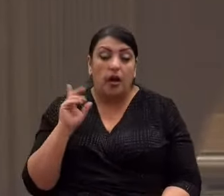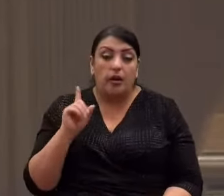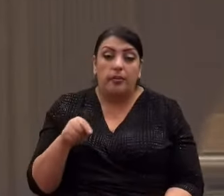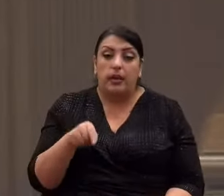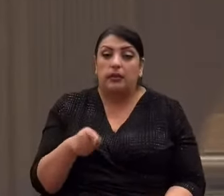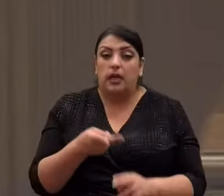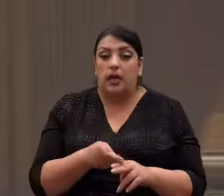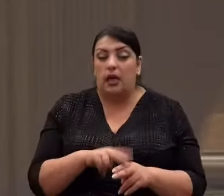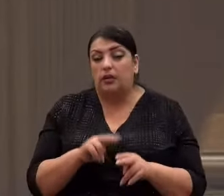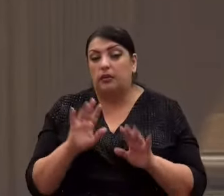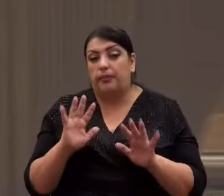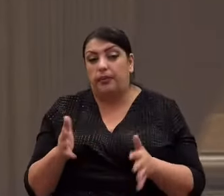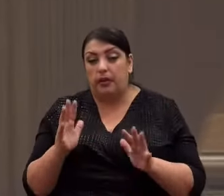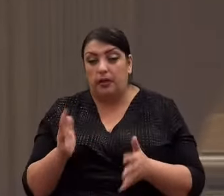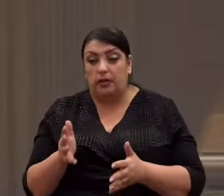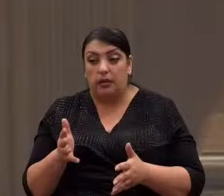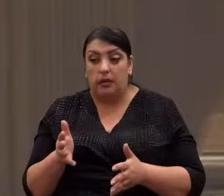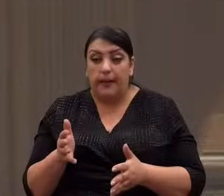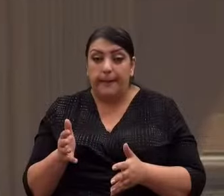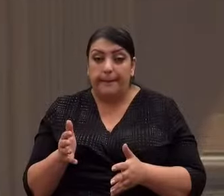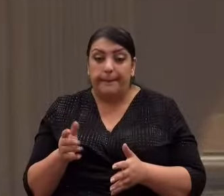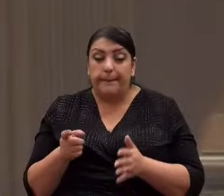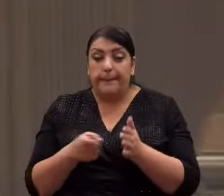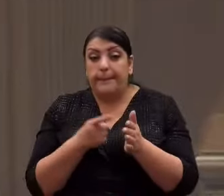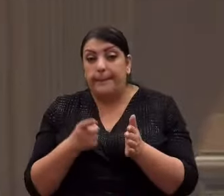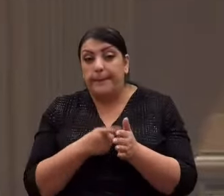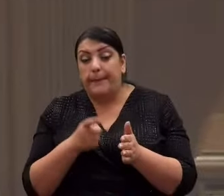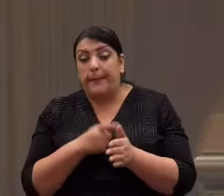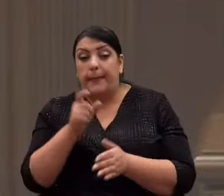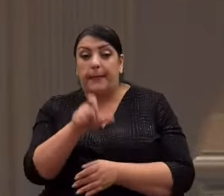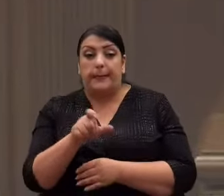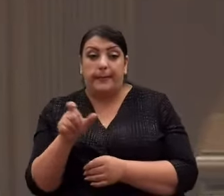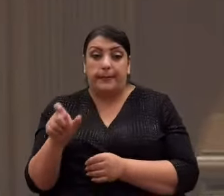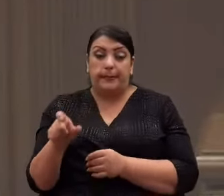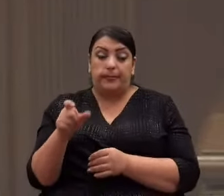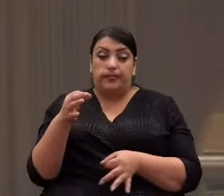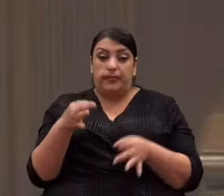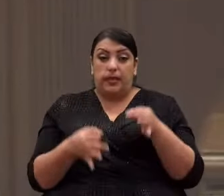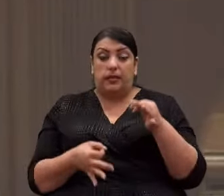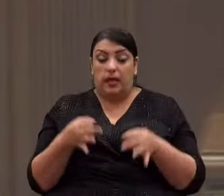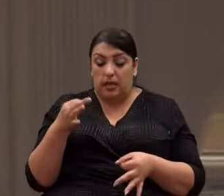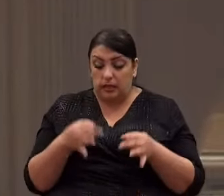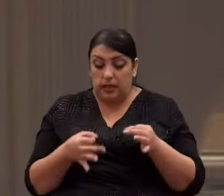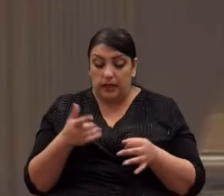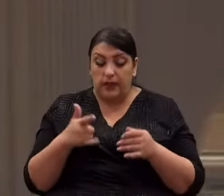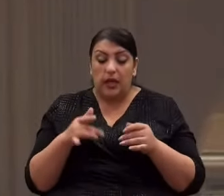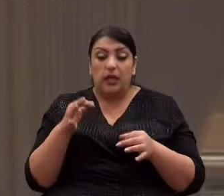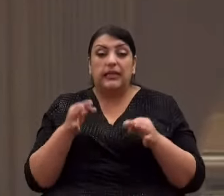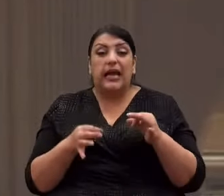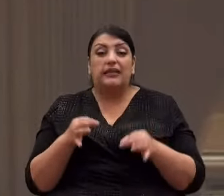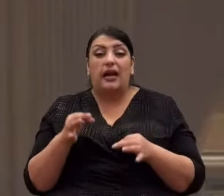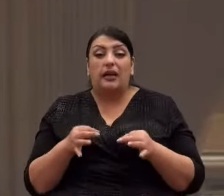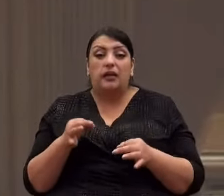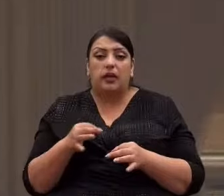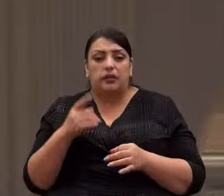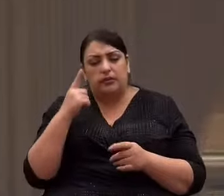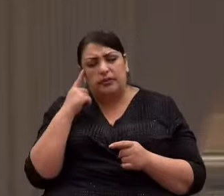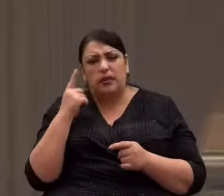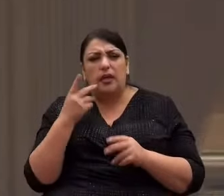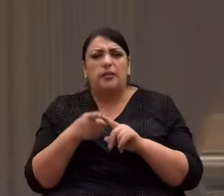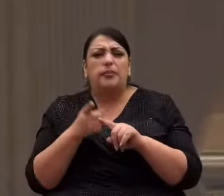դեպքերով հետաքննության մարմինը, քնչական մարմինը, դատախազը և դատարանները չէին